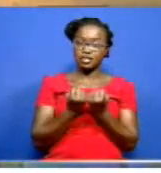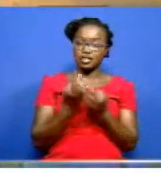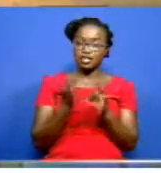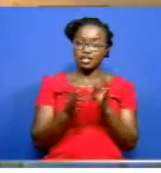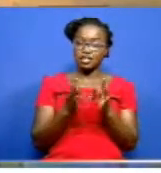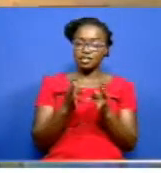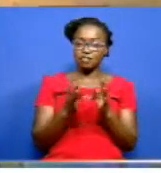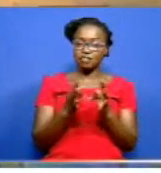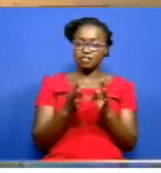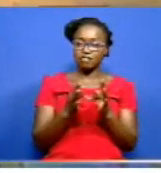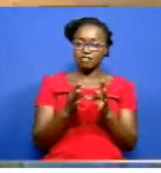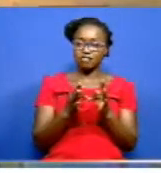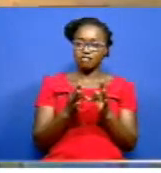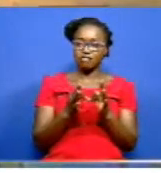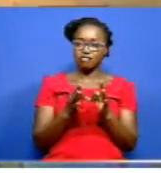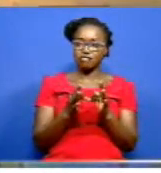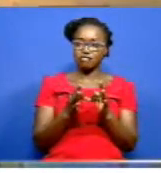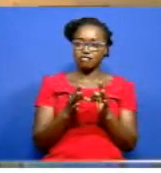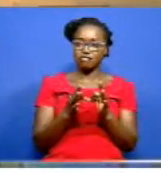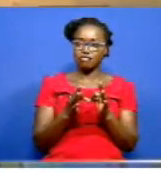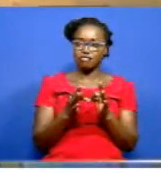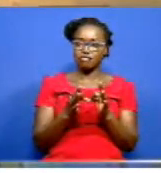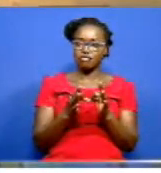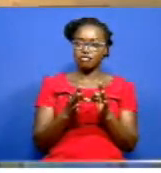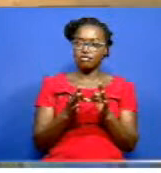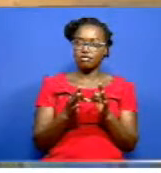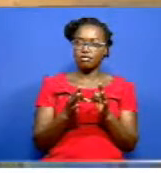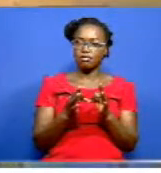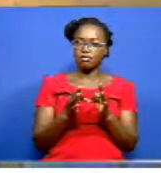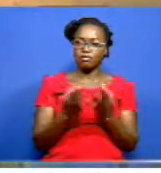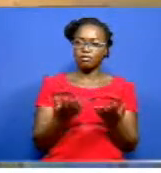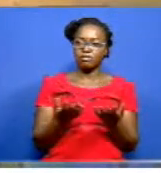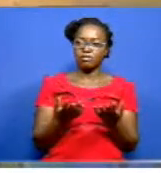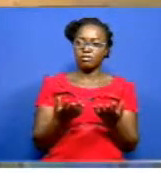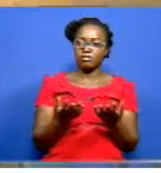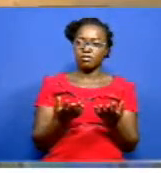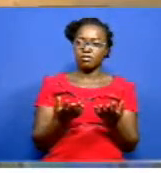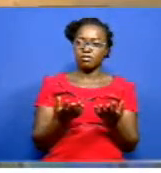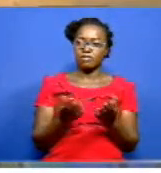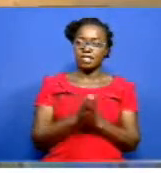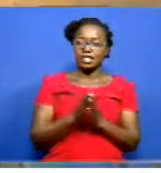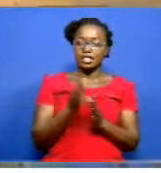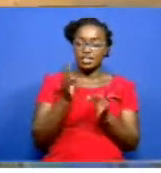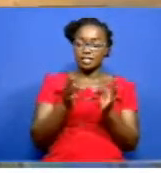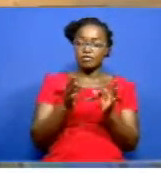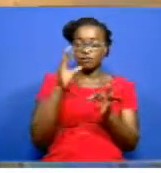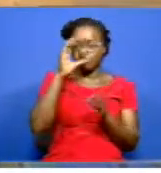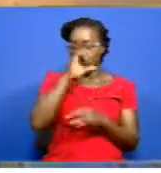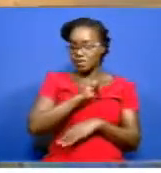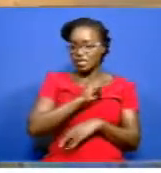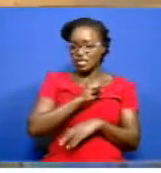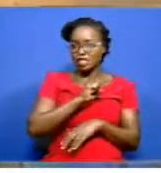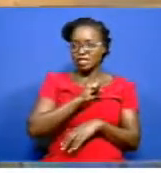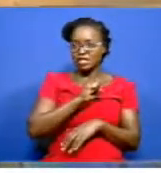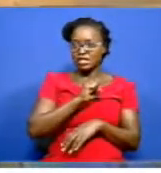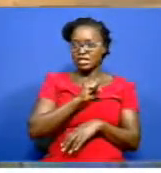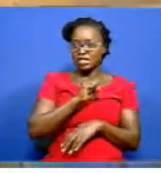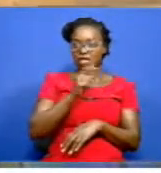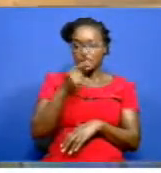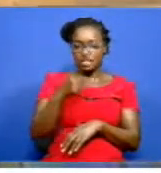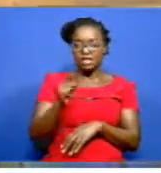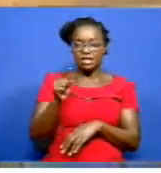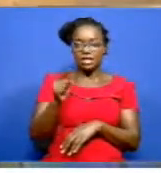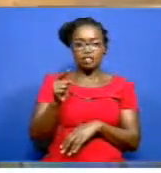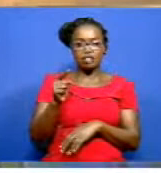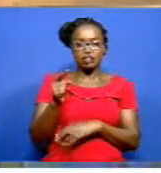hiyo, naweza sema aje na Kiswahili ama tuseme tu na Kizungu, if you don't have that right upbringing, it affects